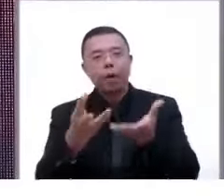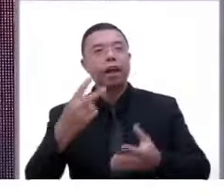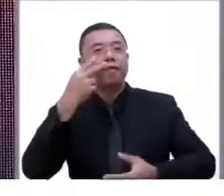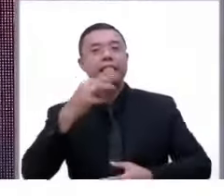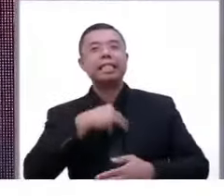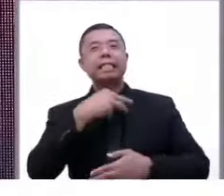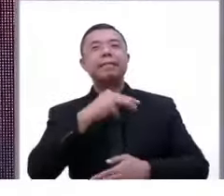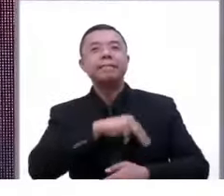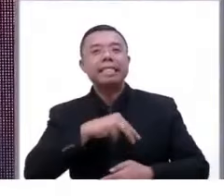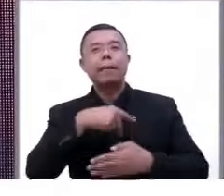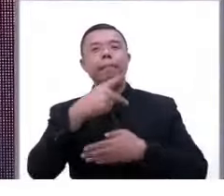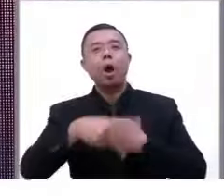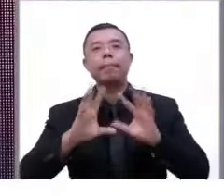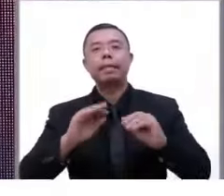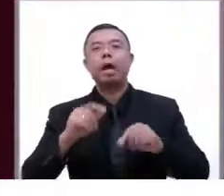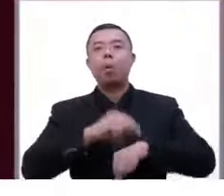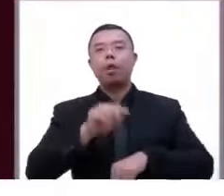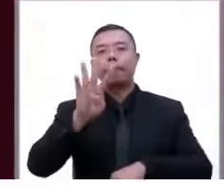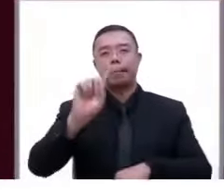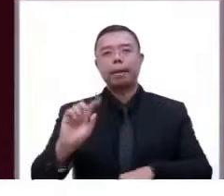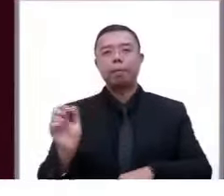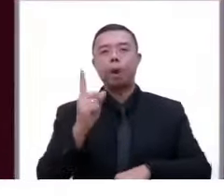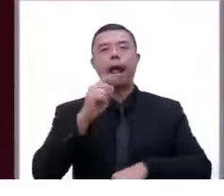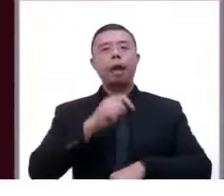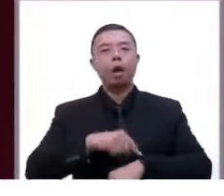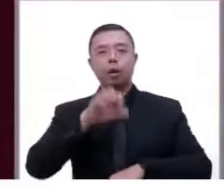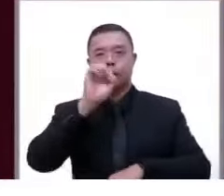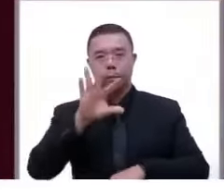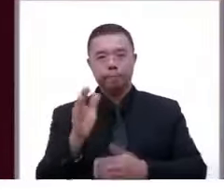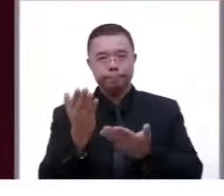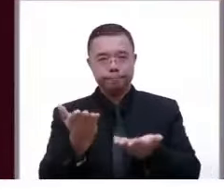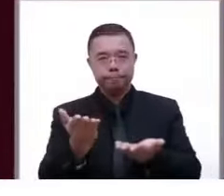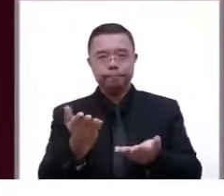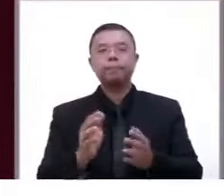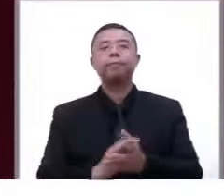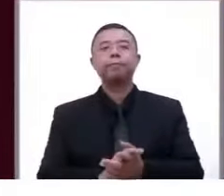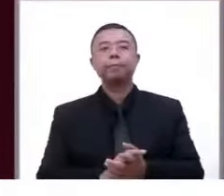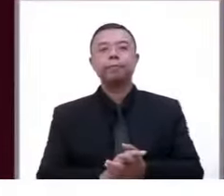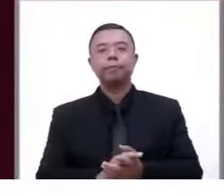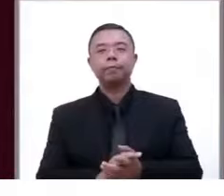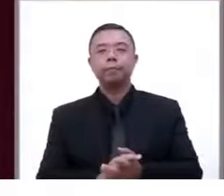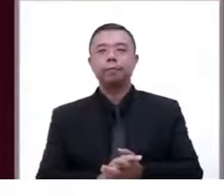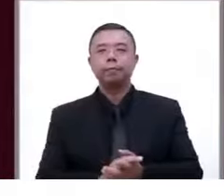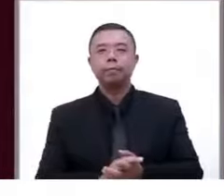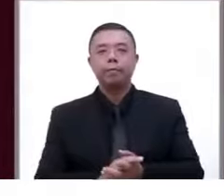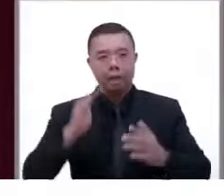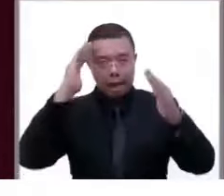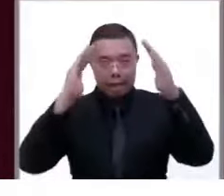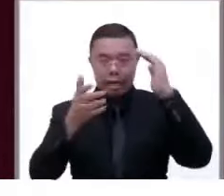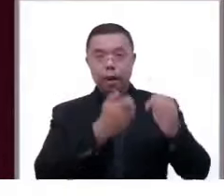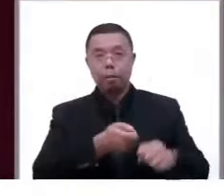dan program kerjanya waktu Bapak 4 menit dimulai dari saat Bapak berbicara silakan